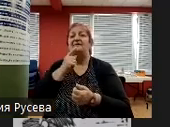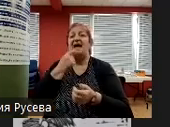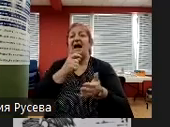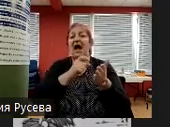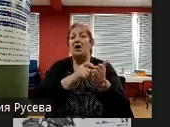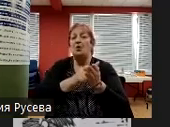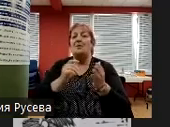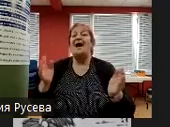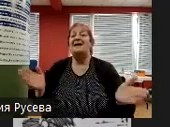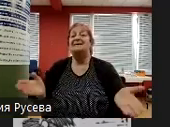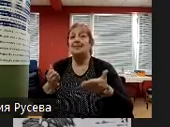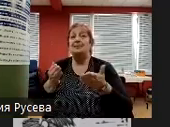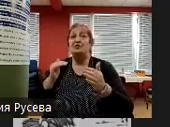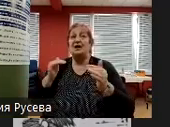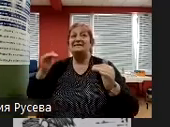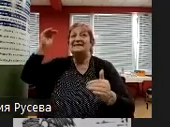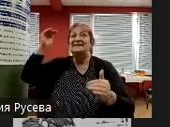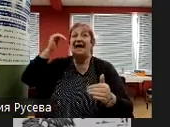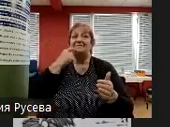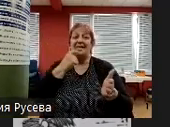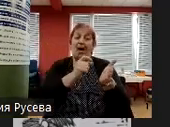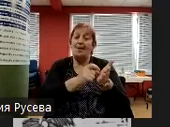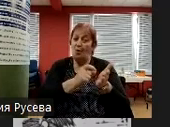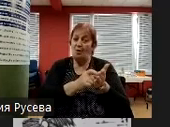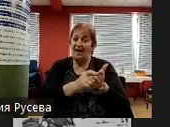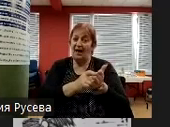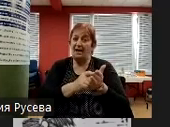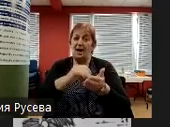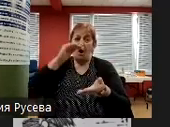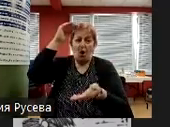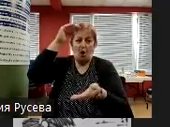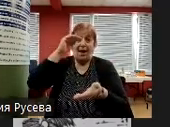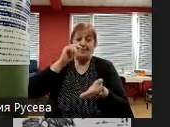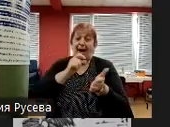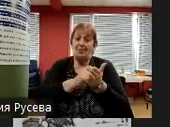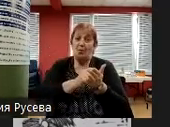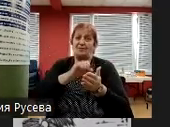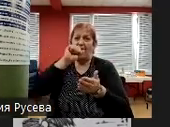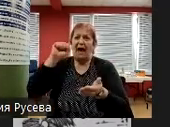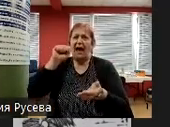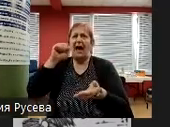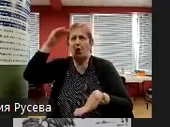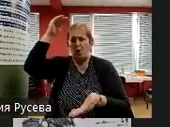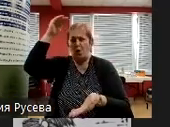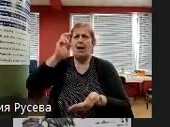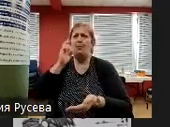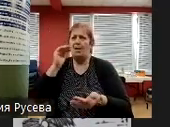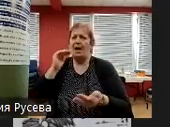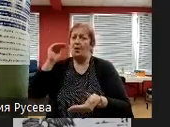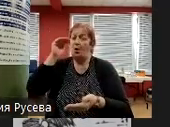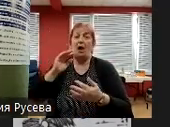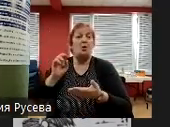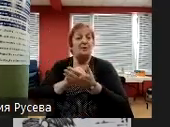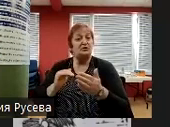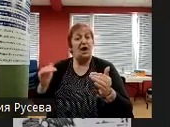думичка започва с главна буква. Както е гърбицата на камилата. Ако се пише